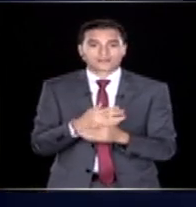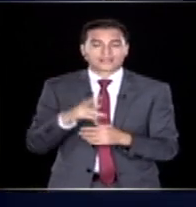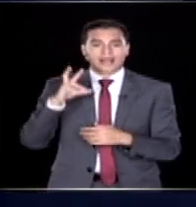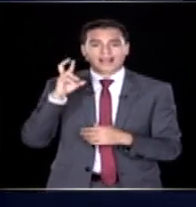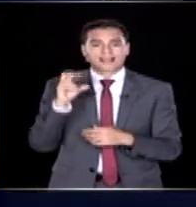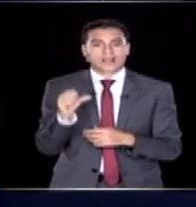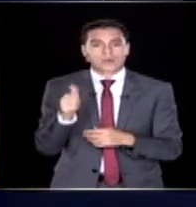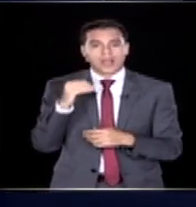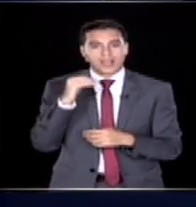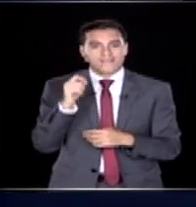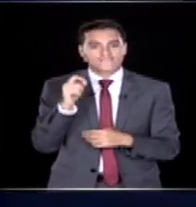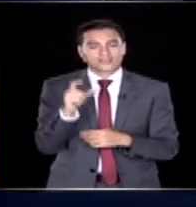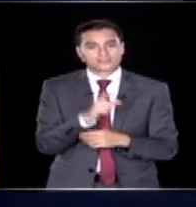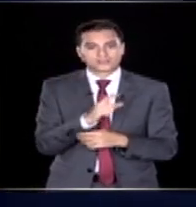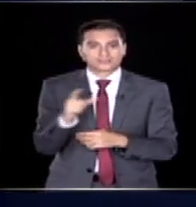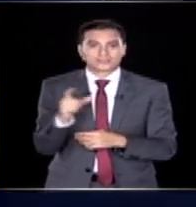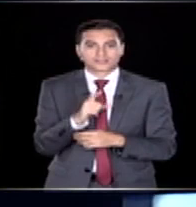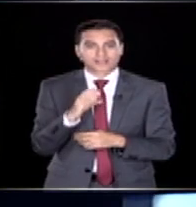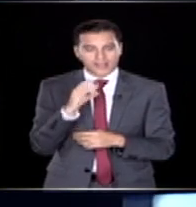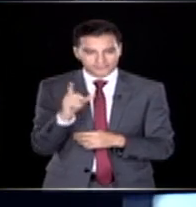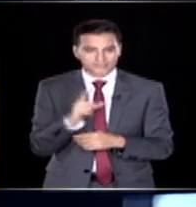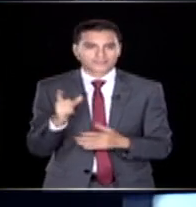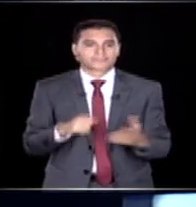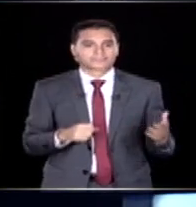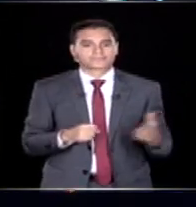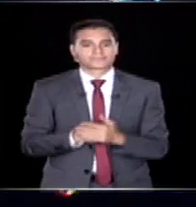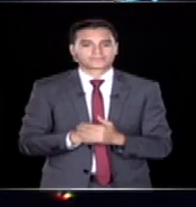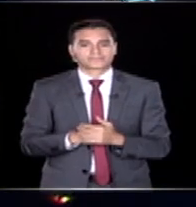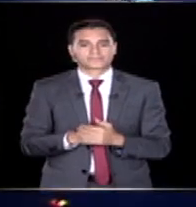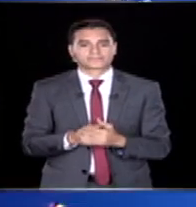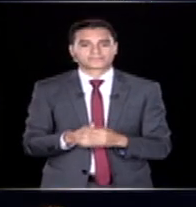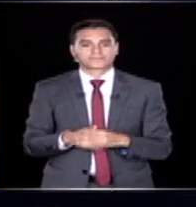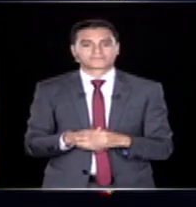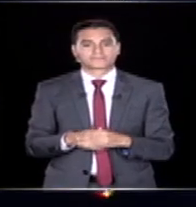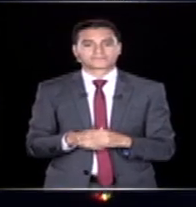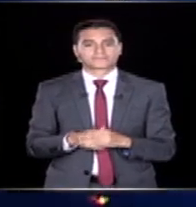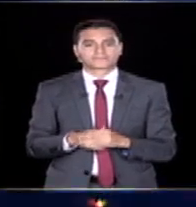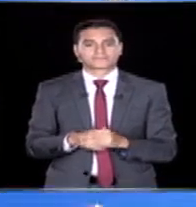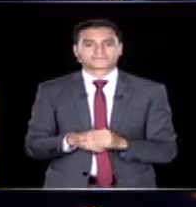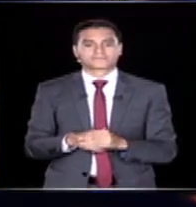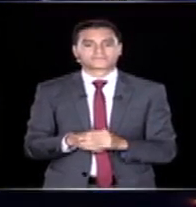السلحفاء الزواحف. إجابة صحيحة. برافو عليك.